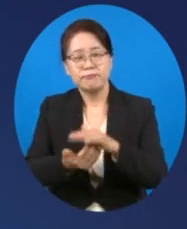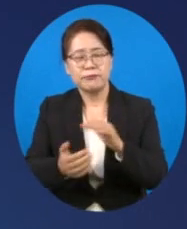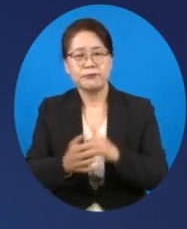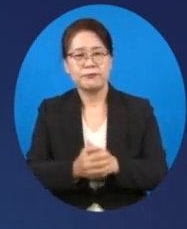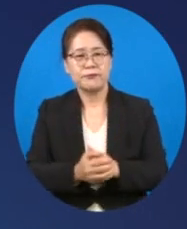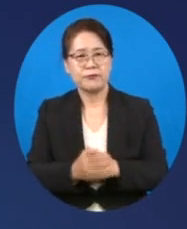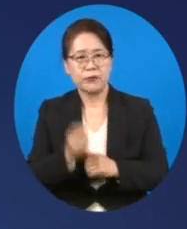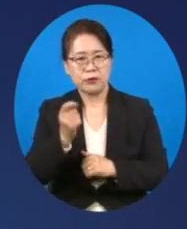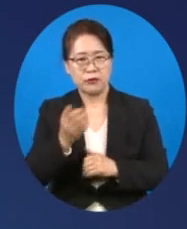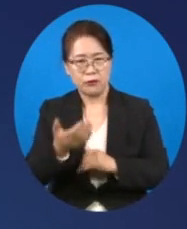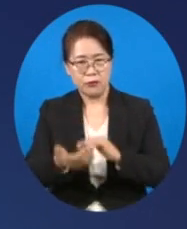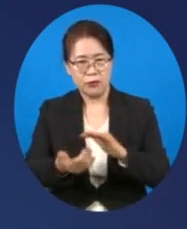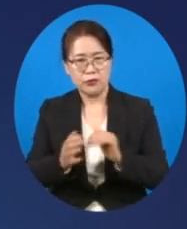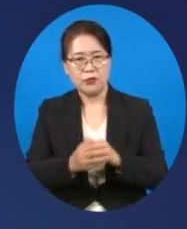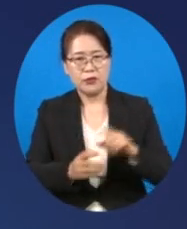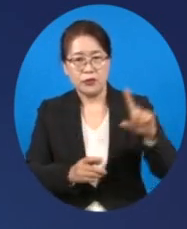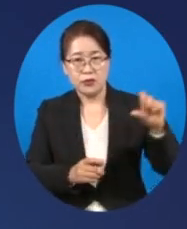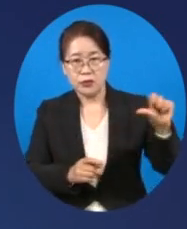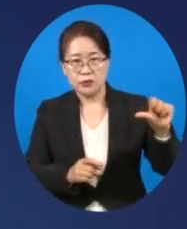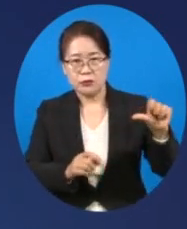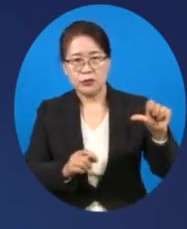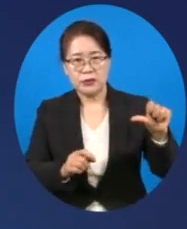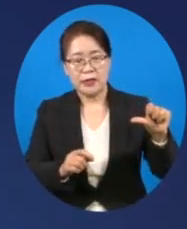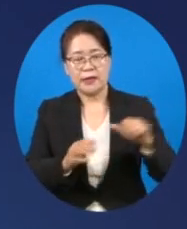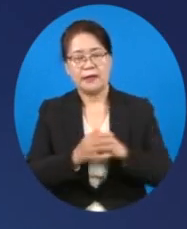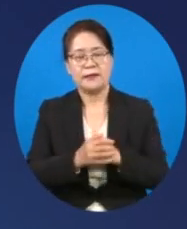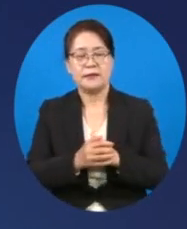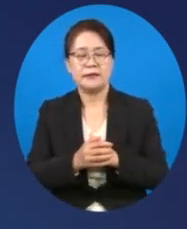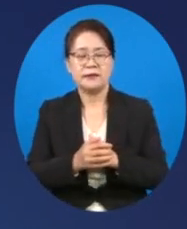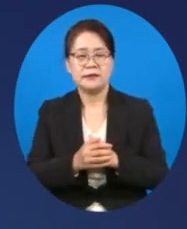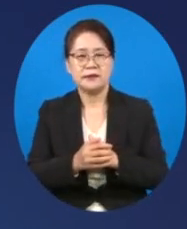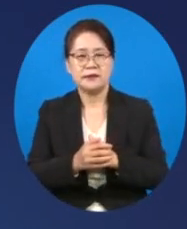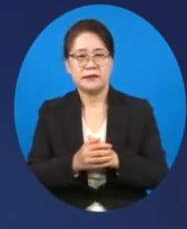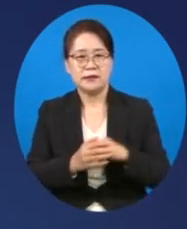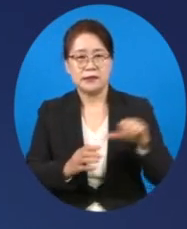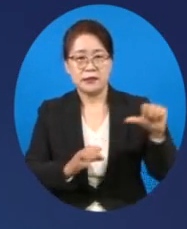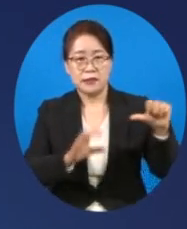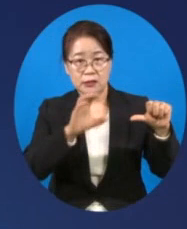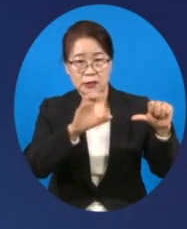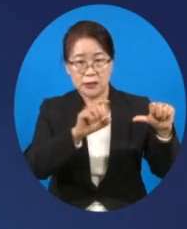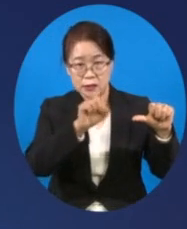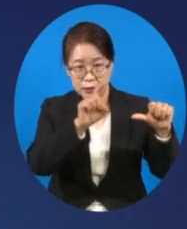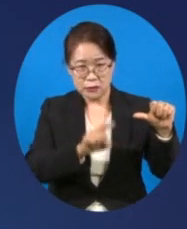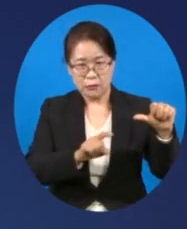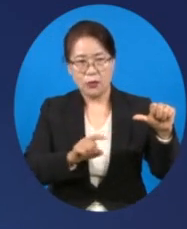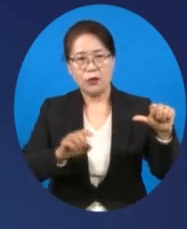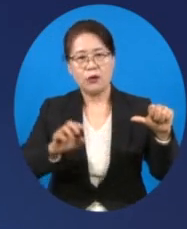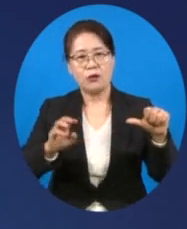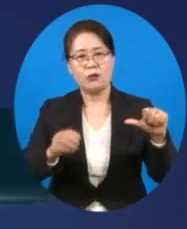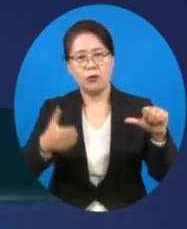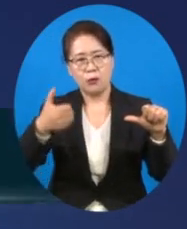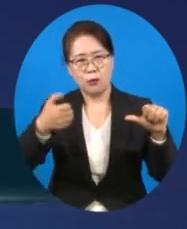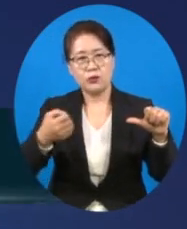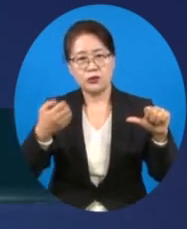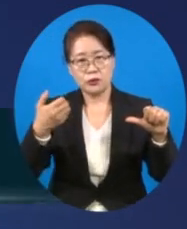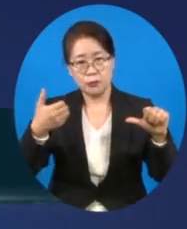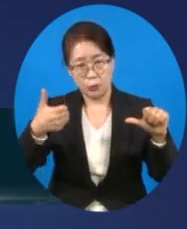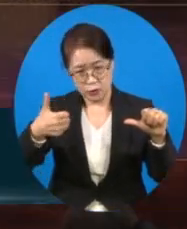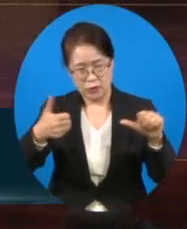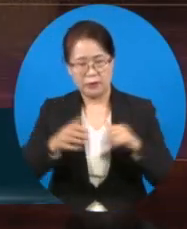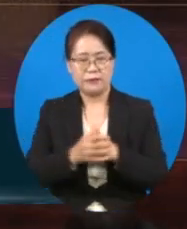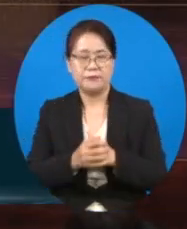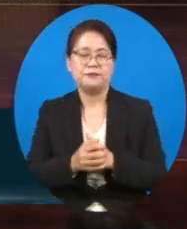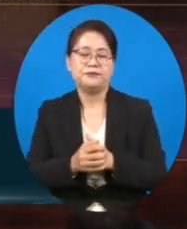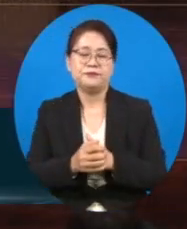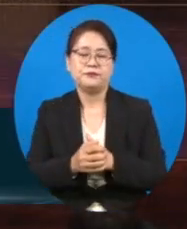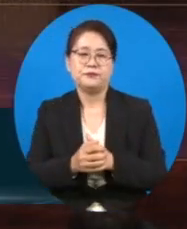고린도전서 15장 고린도전서 15장은 부활장이잖아요 그 15장 55절 상반절의 말씀을 읽겠습니다 다